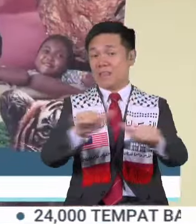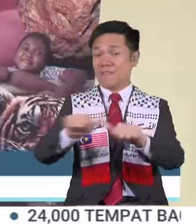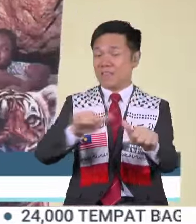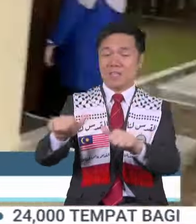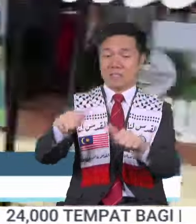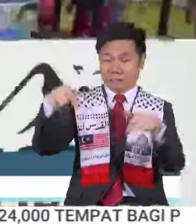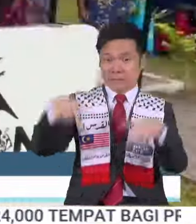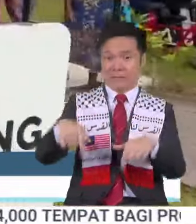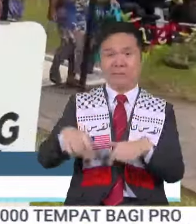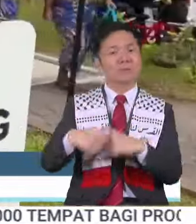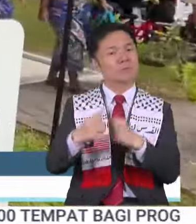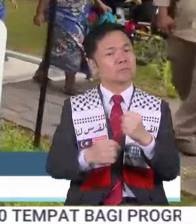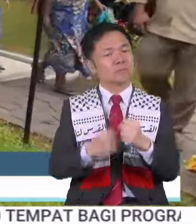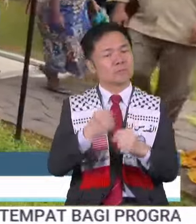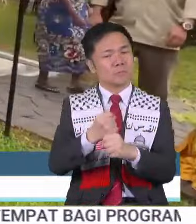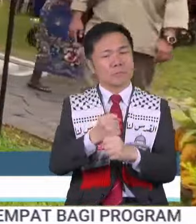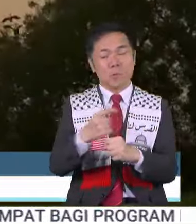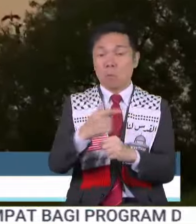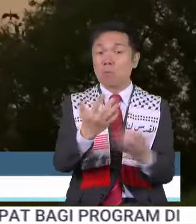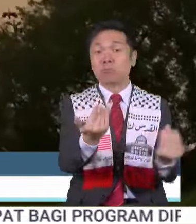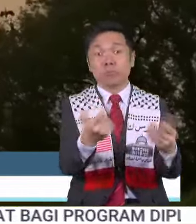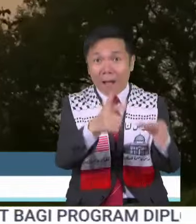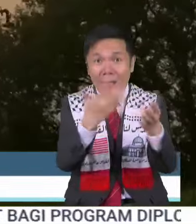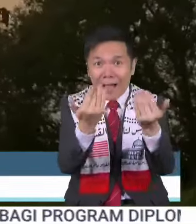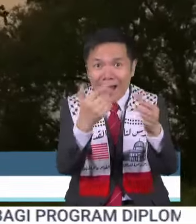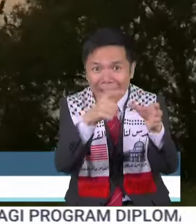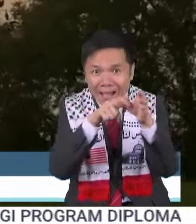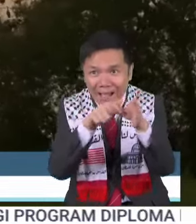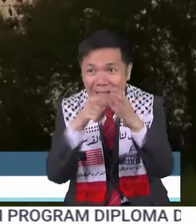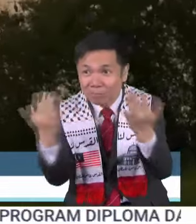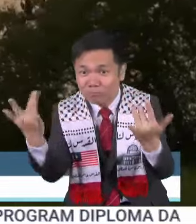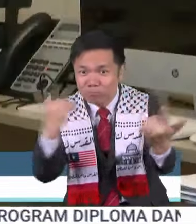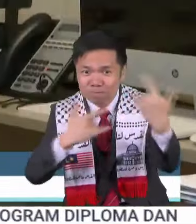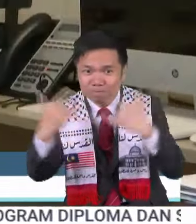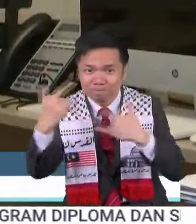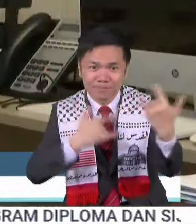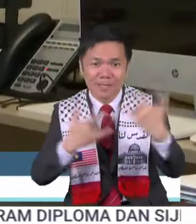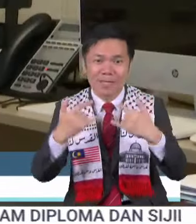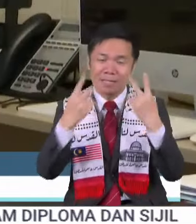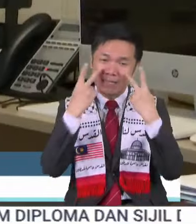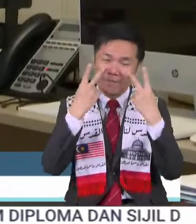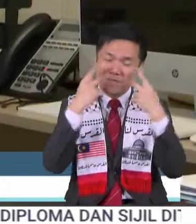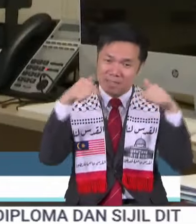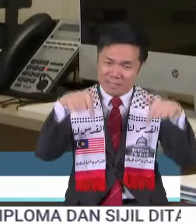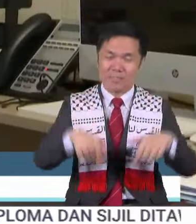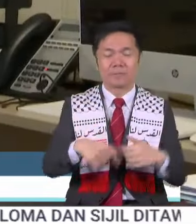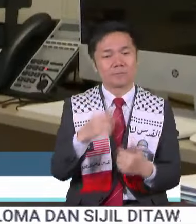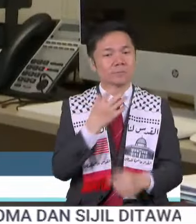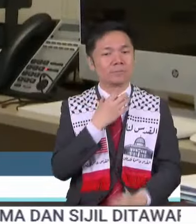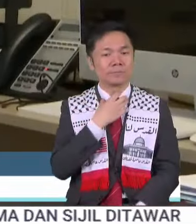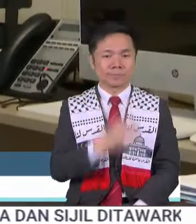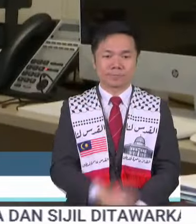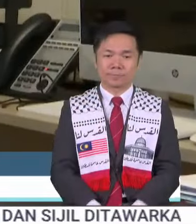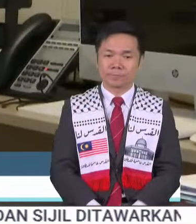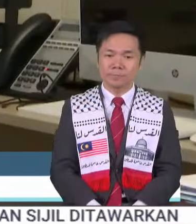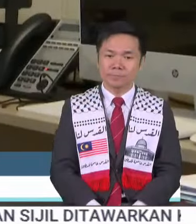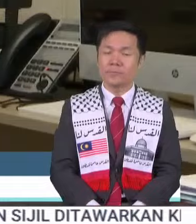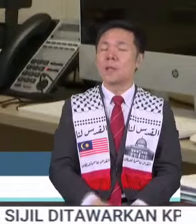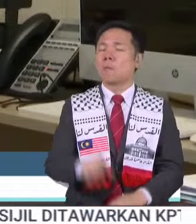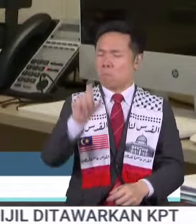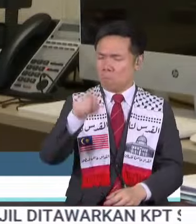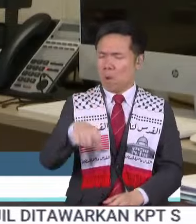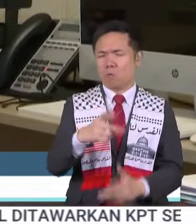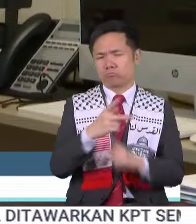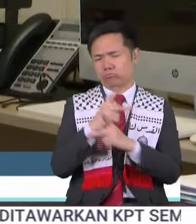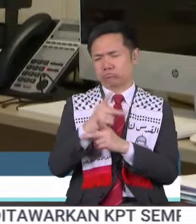dijangka mampu menarik kehadiran pengunjung ke negeri ini ada perlu kita semua berusaha berganding bahu untuk